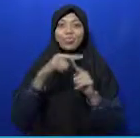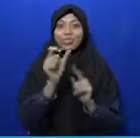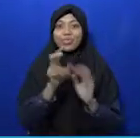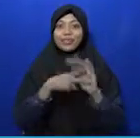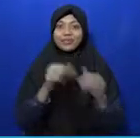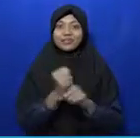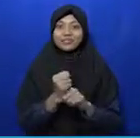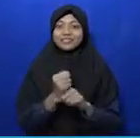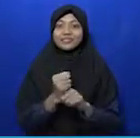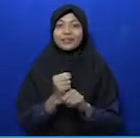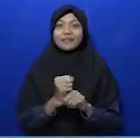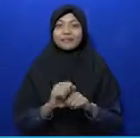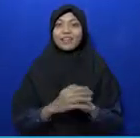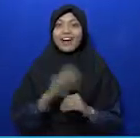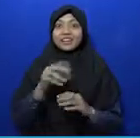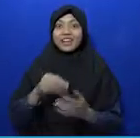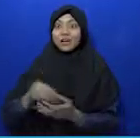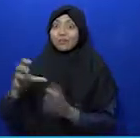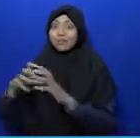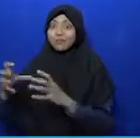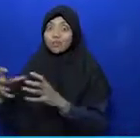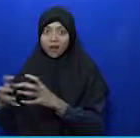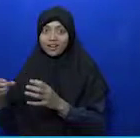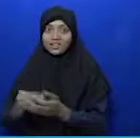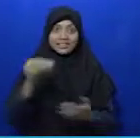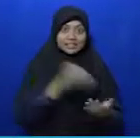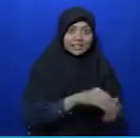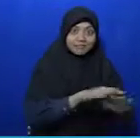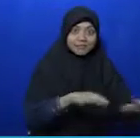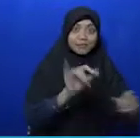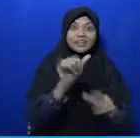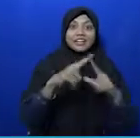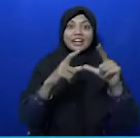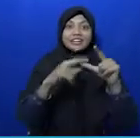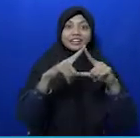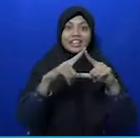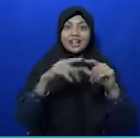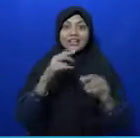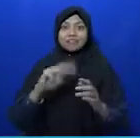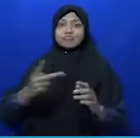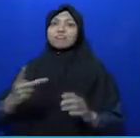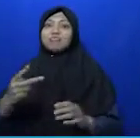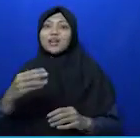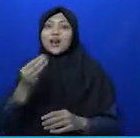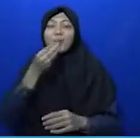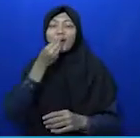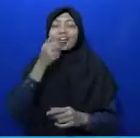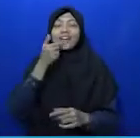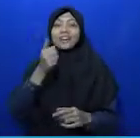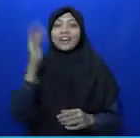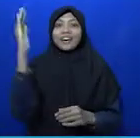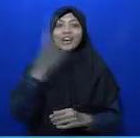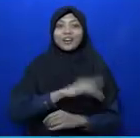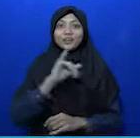buah ditanam di Taman Yasa, jadi jangan nikmat di hari Jumat. Inalum membawa amanat